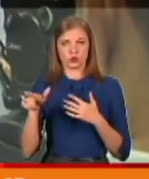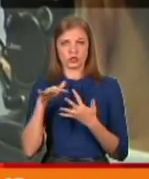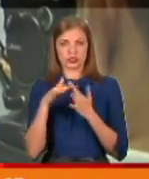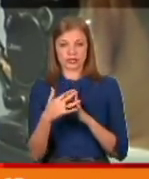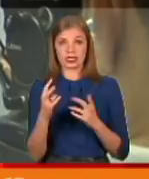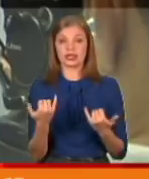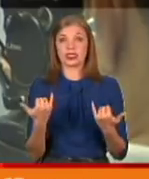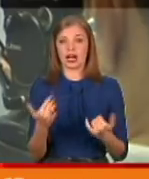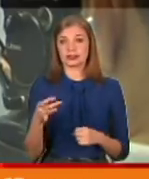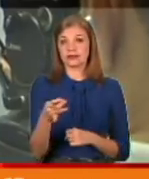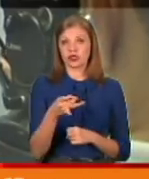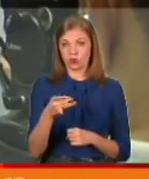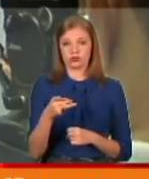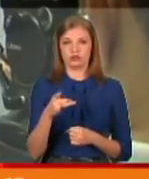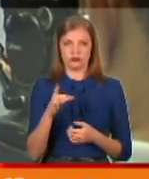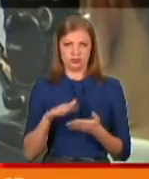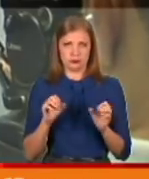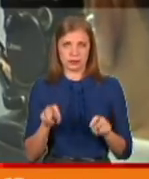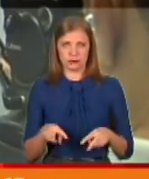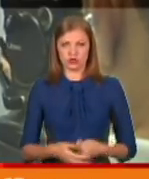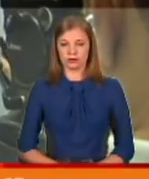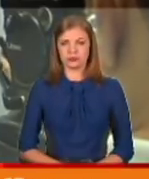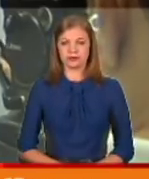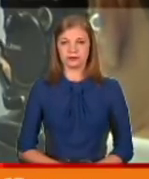селах, наразі в регіоні безпечно.